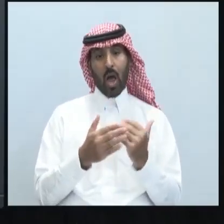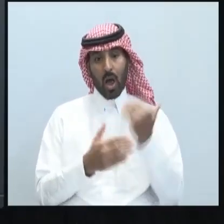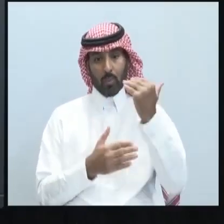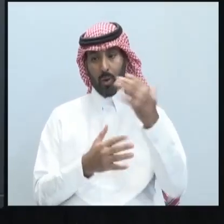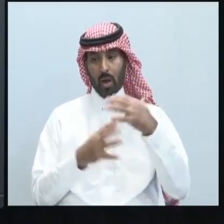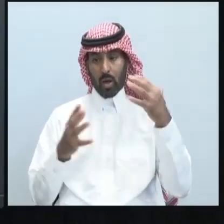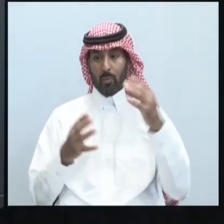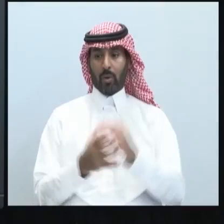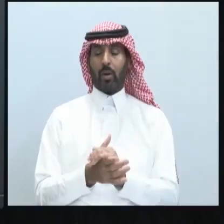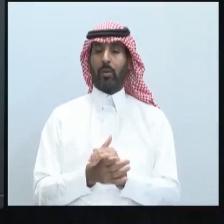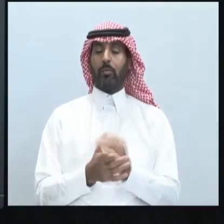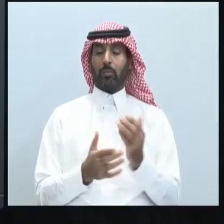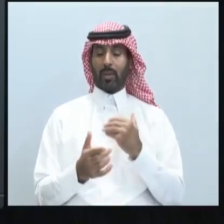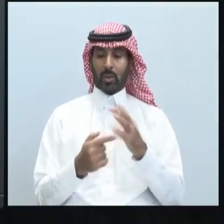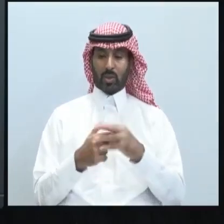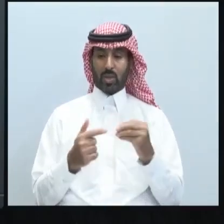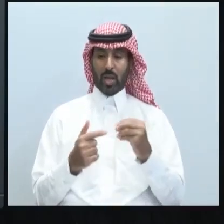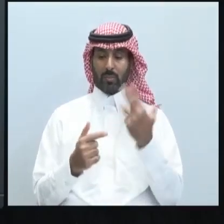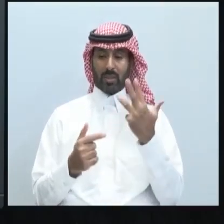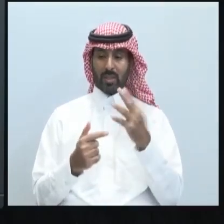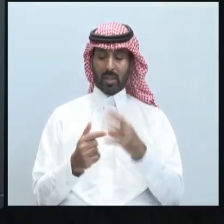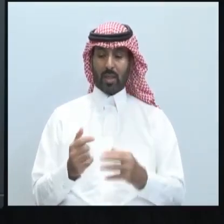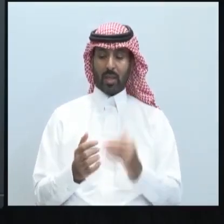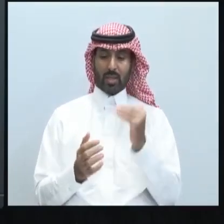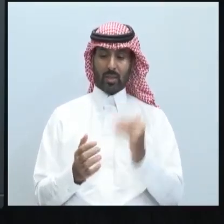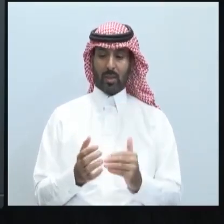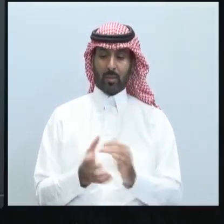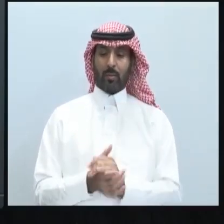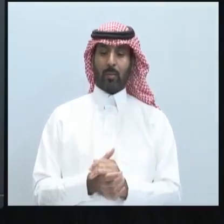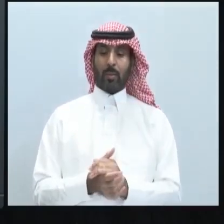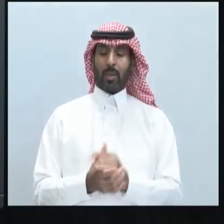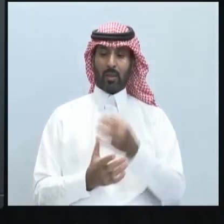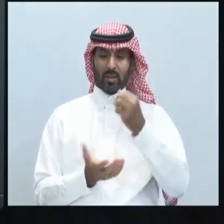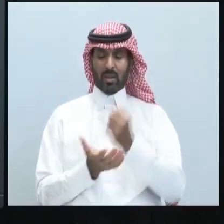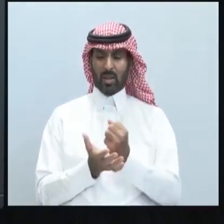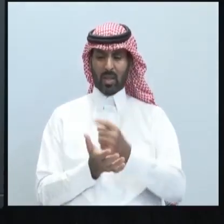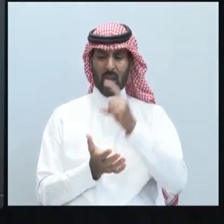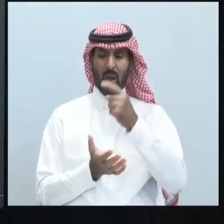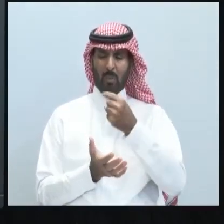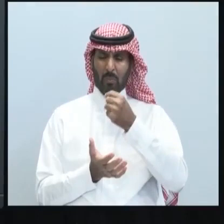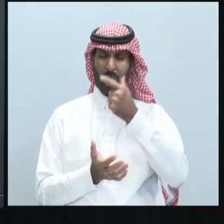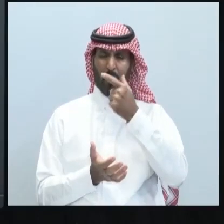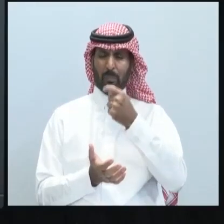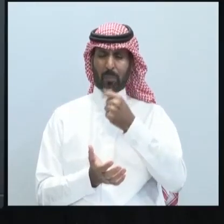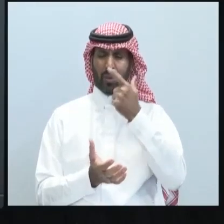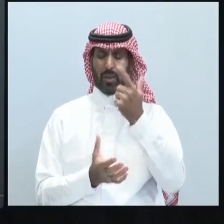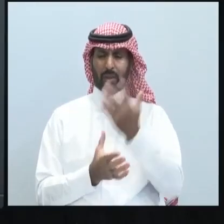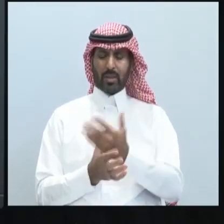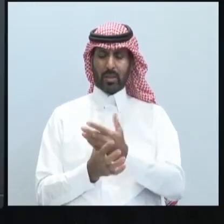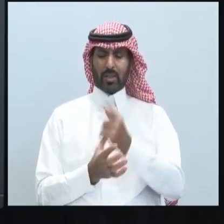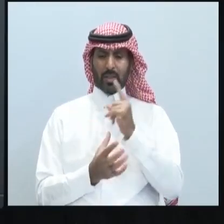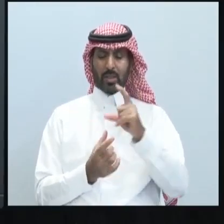اكبر من اس سالب تسعه فبالتالي يكون القهوه حمضيه ليش القهوه حمضيه لانه